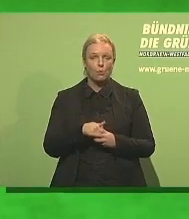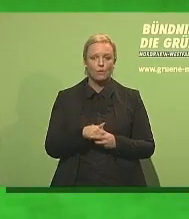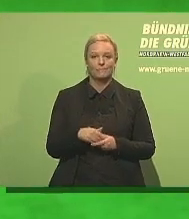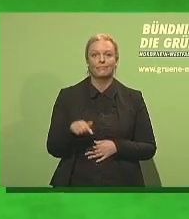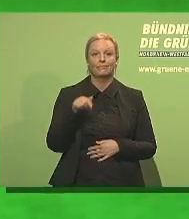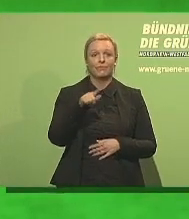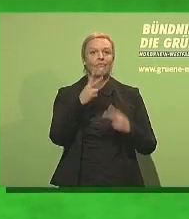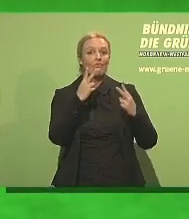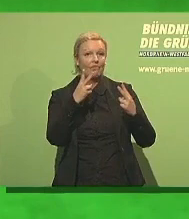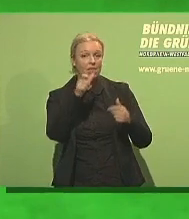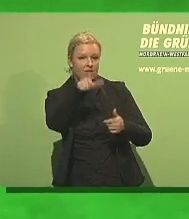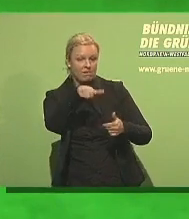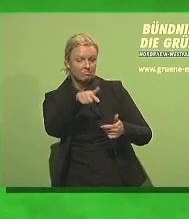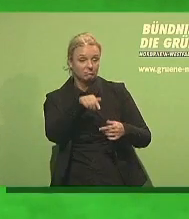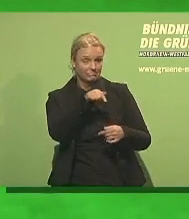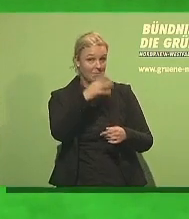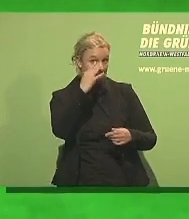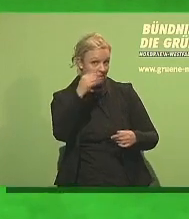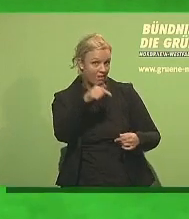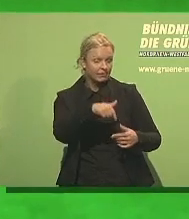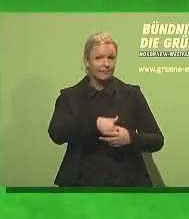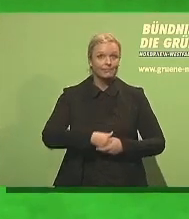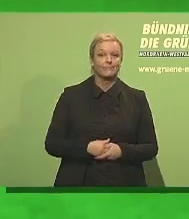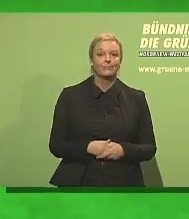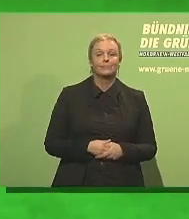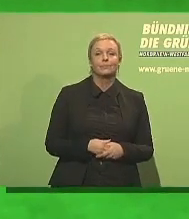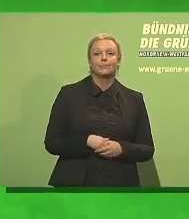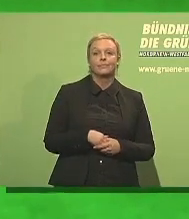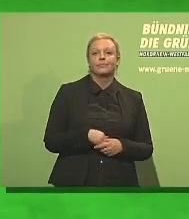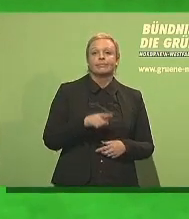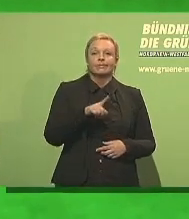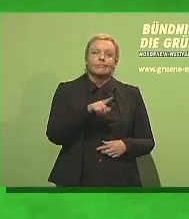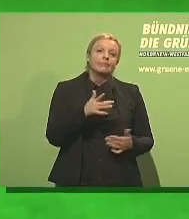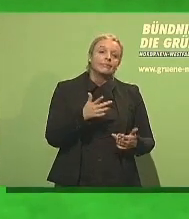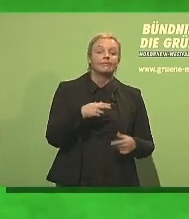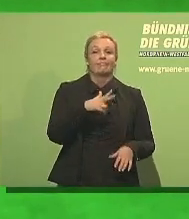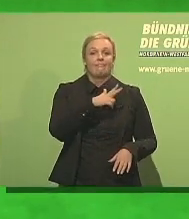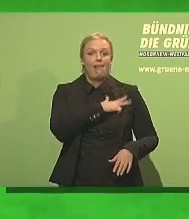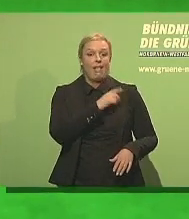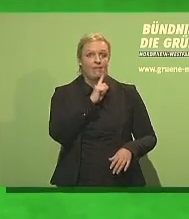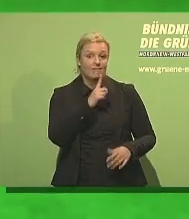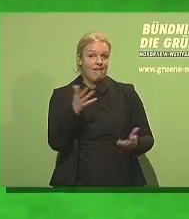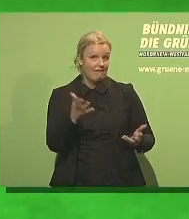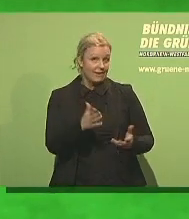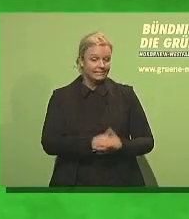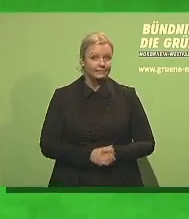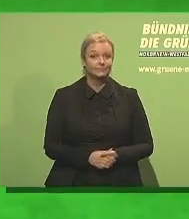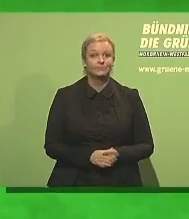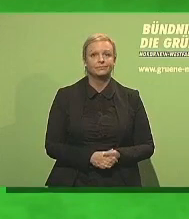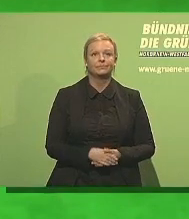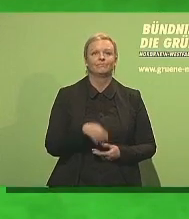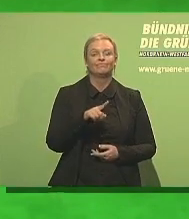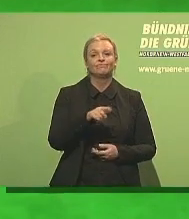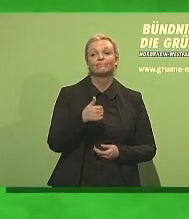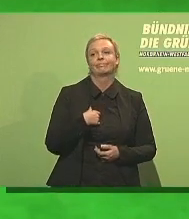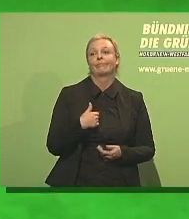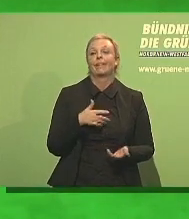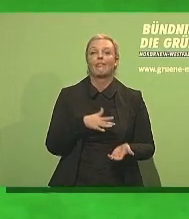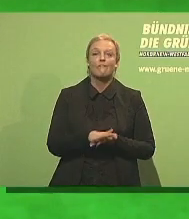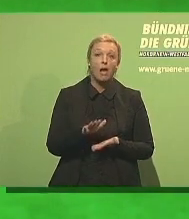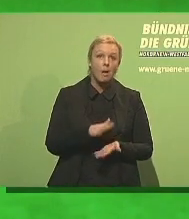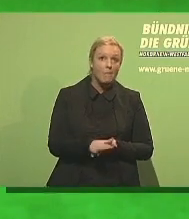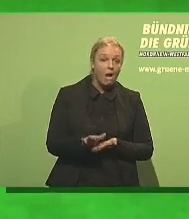ganz unwichtiger Mann, der hat da in entwaffnender Ehrlichkeit etwas gesagt. Er hat gesagt, die Verbraucher wollten